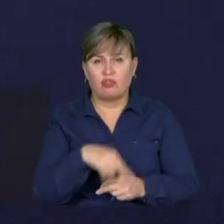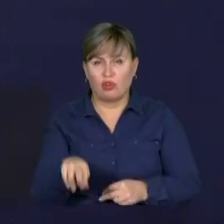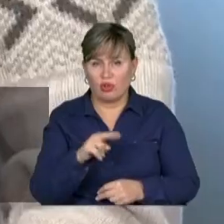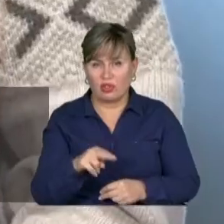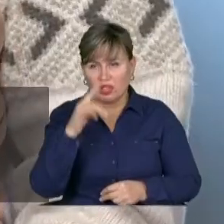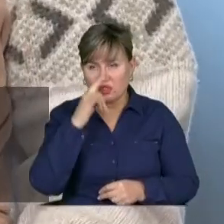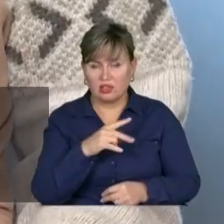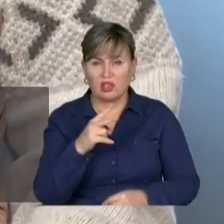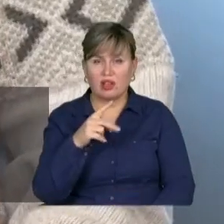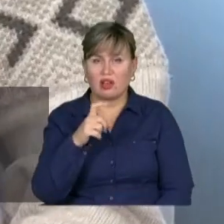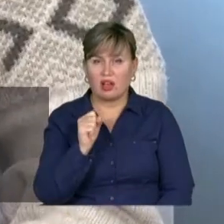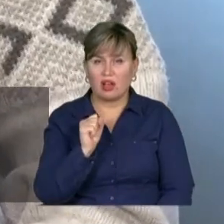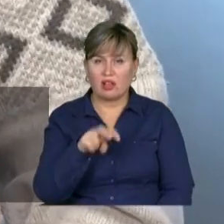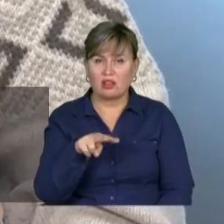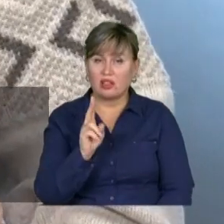Халкына».